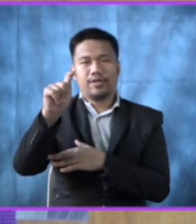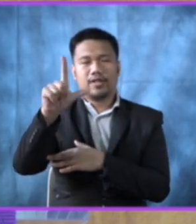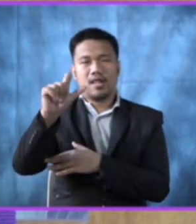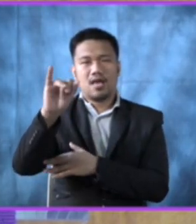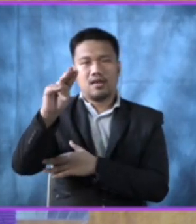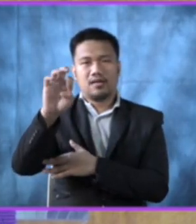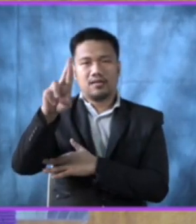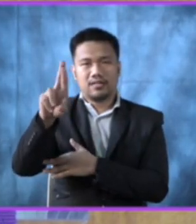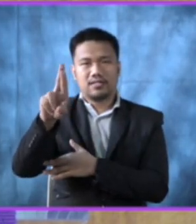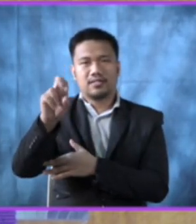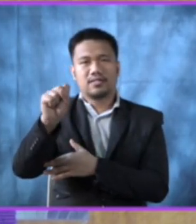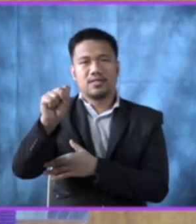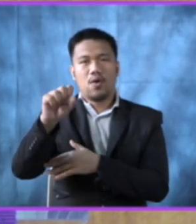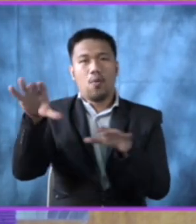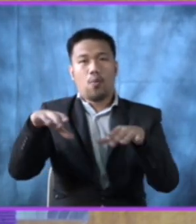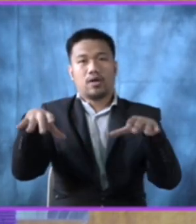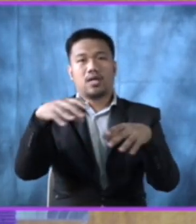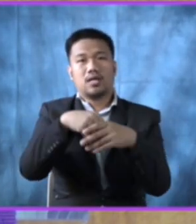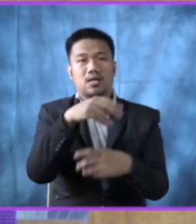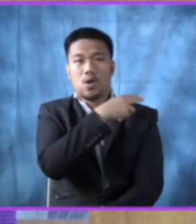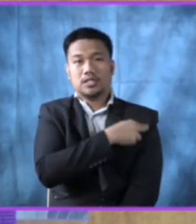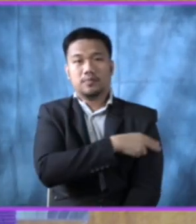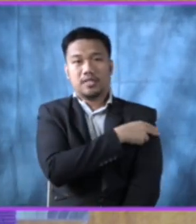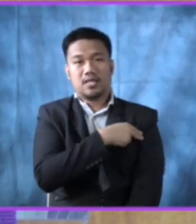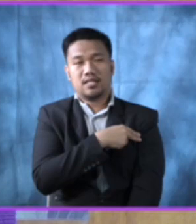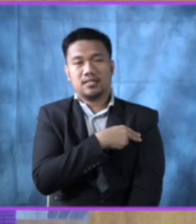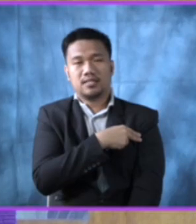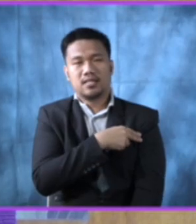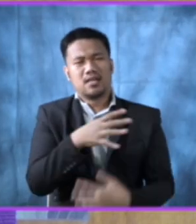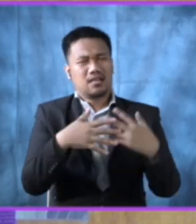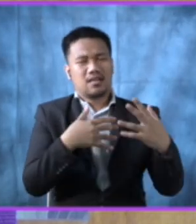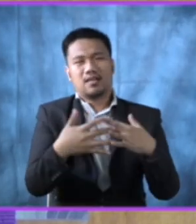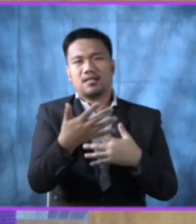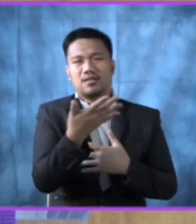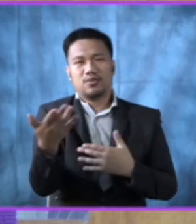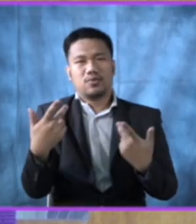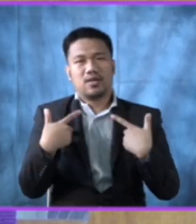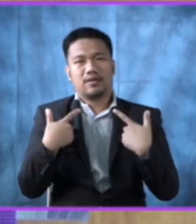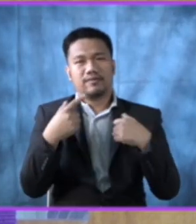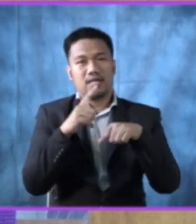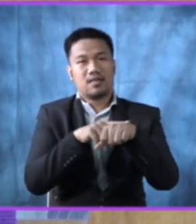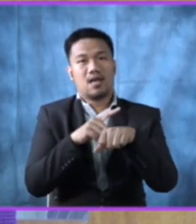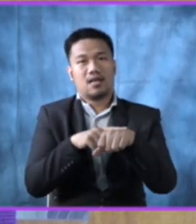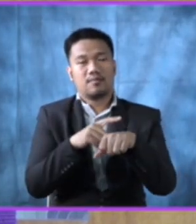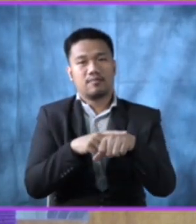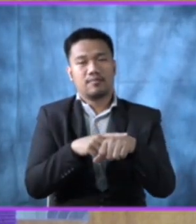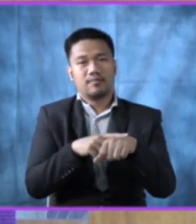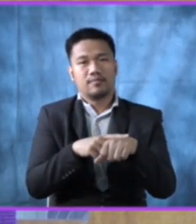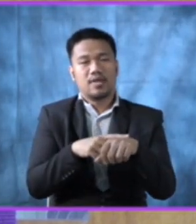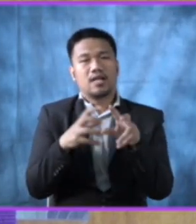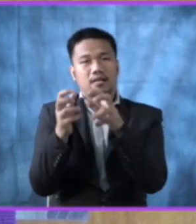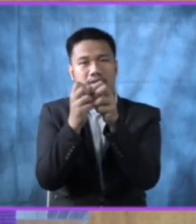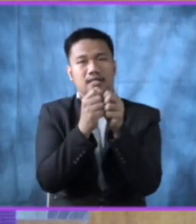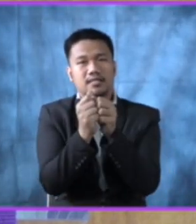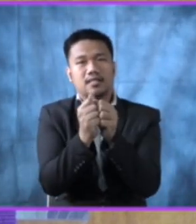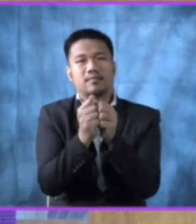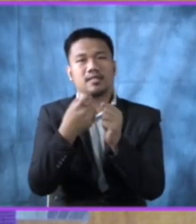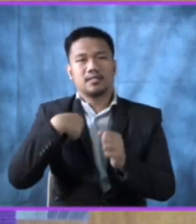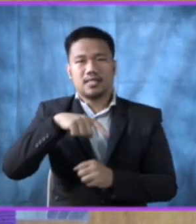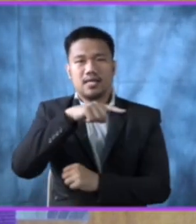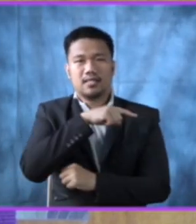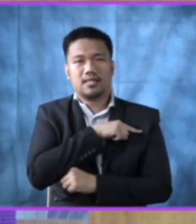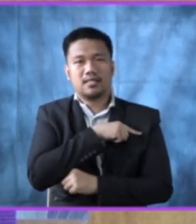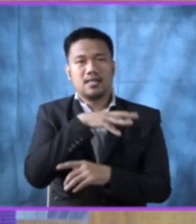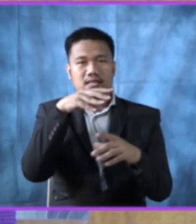frontliners na nasa ospital, kung kayo man po ay nagkakaroon pa ng pagkakataong makasama, makasabay namin